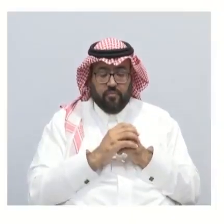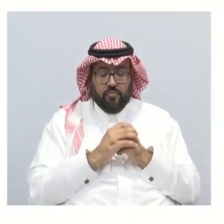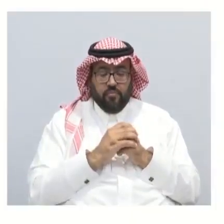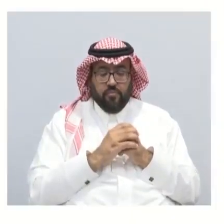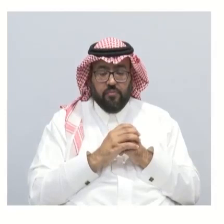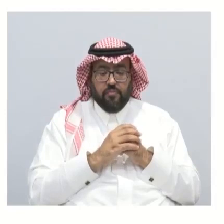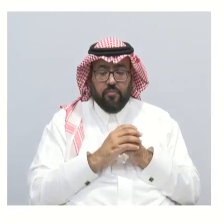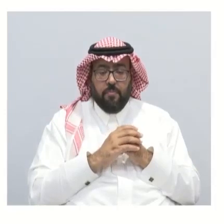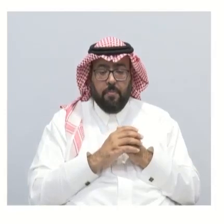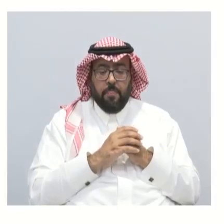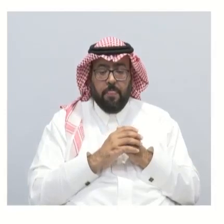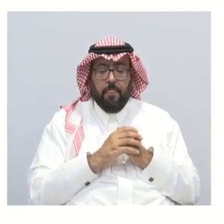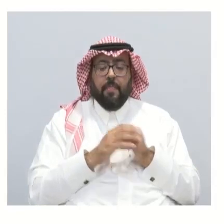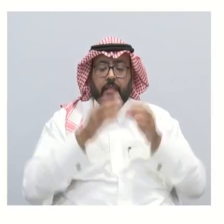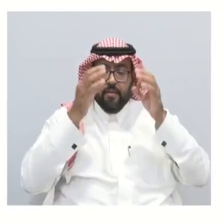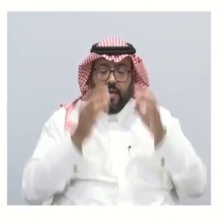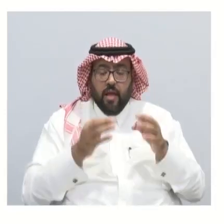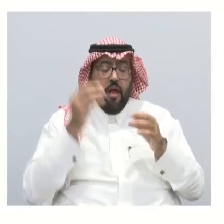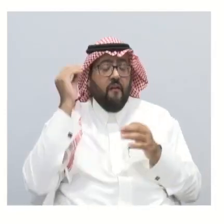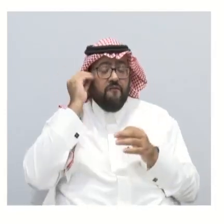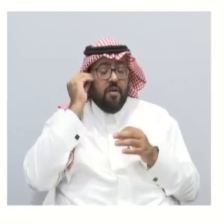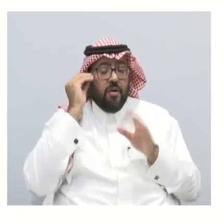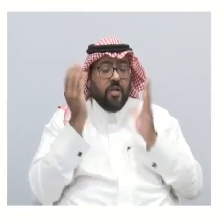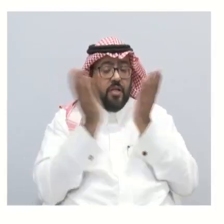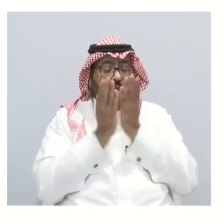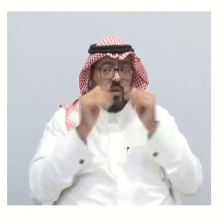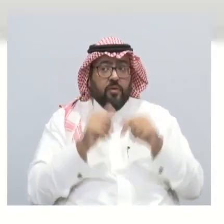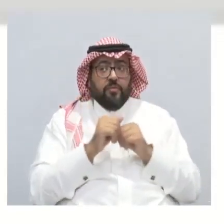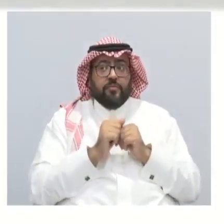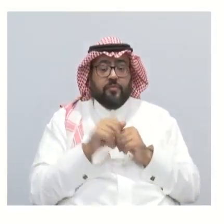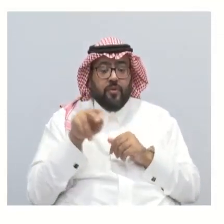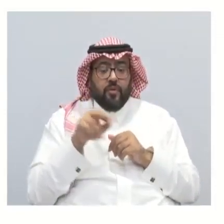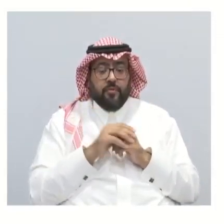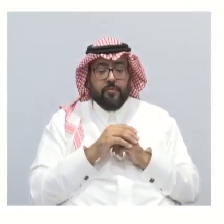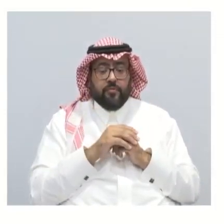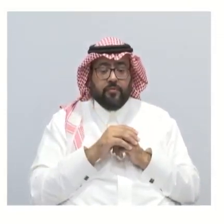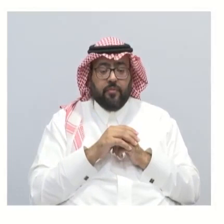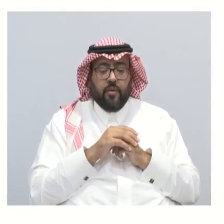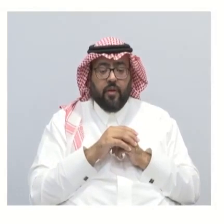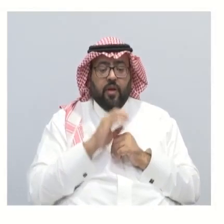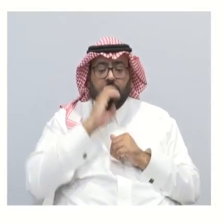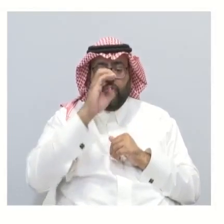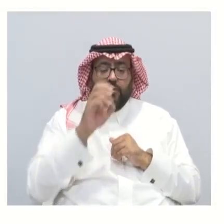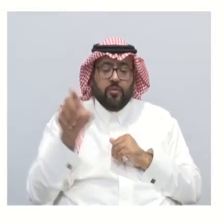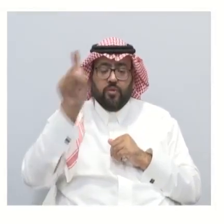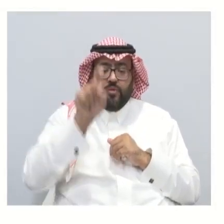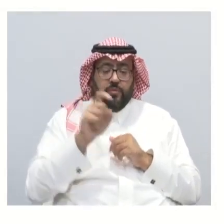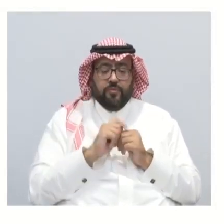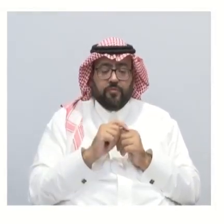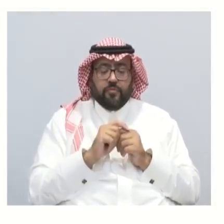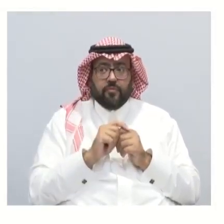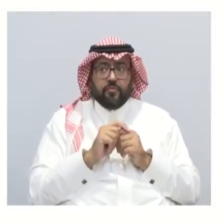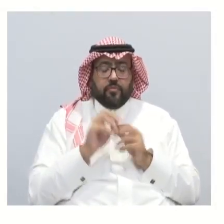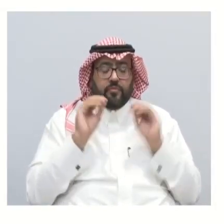وعلا نتحقق من فهمنا لدرسنا في هذا اليوم اخواني واخواتي نجيب على الاسئله التاليه